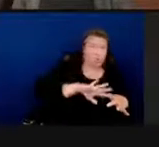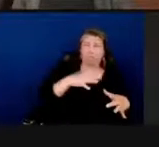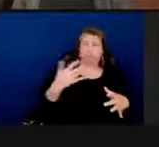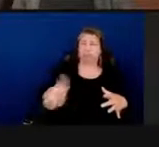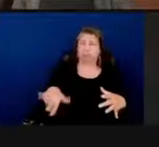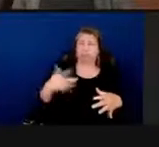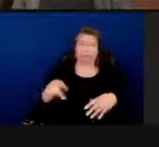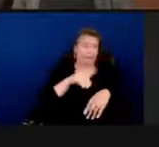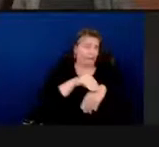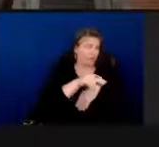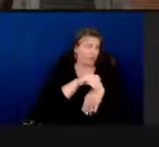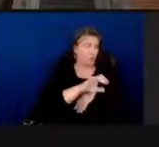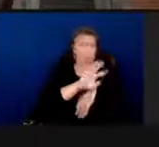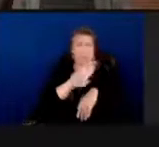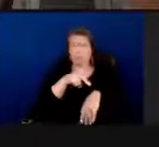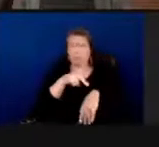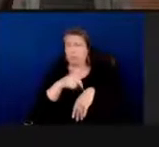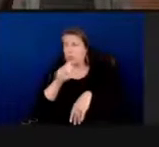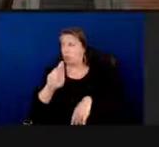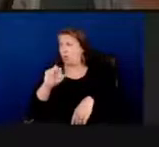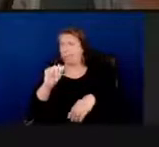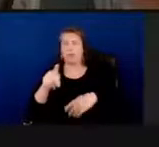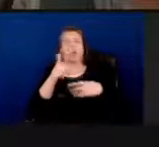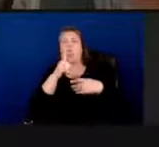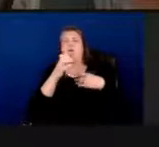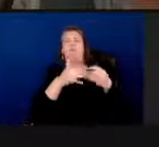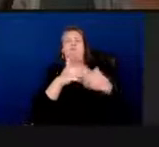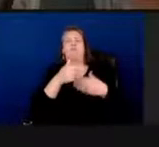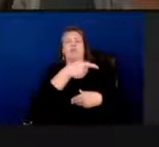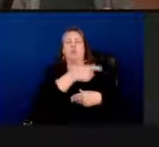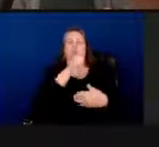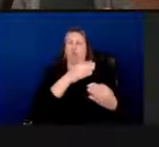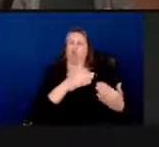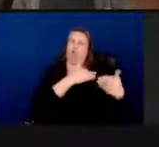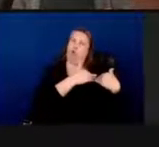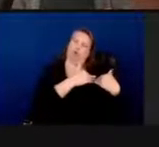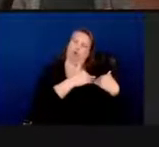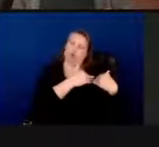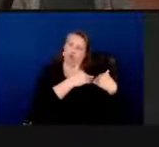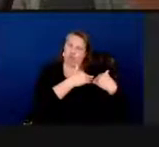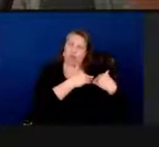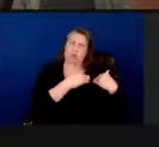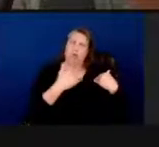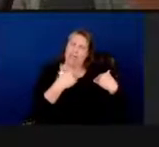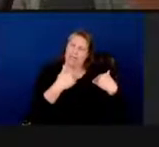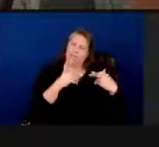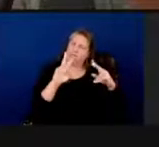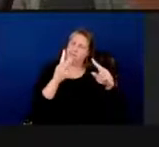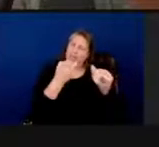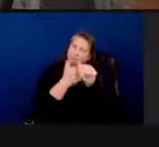zingine, lakini shule zingine hazina msimamizi.